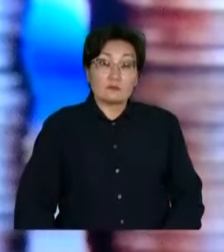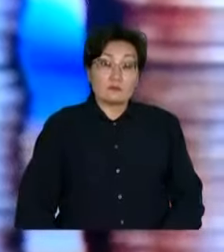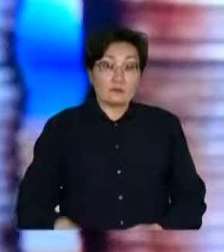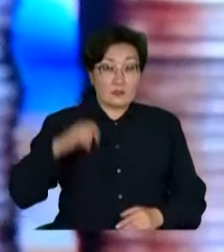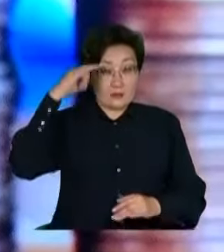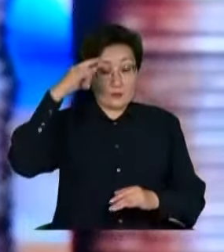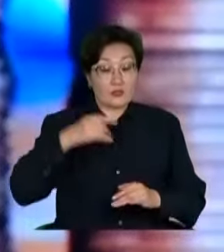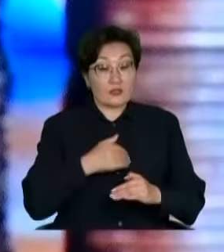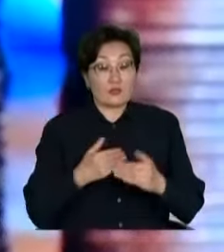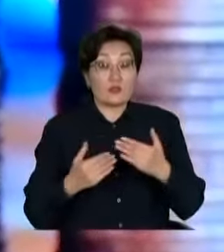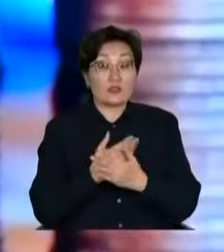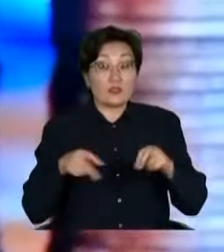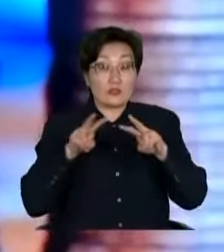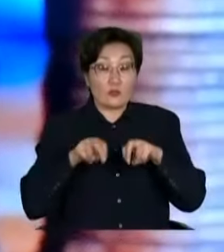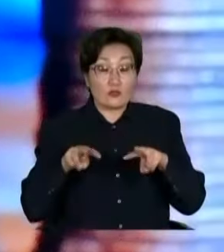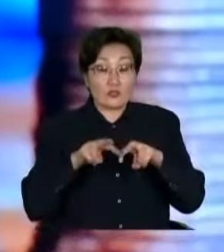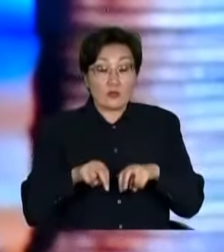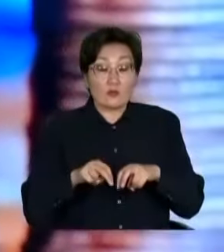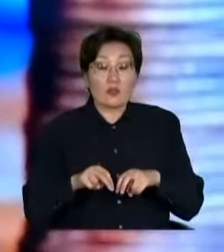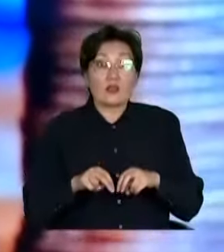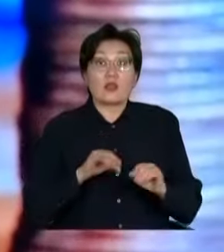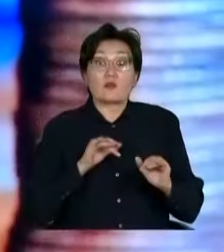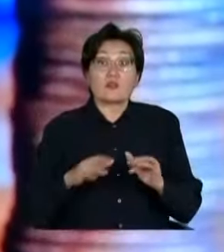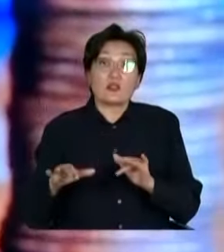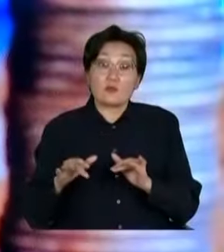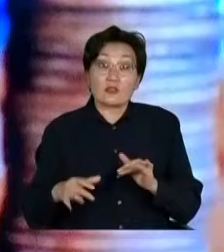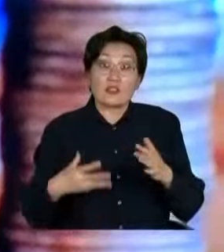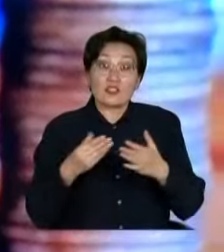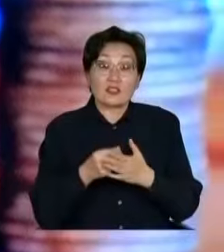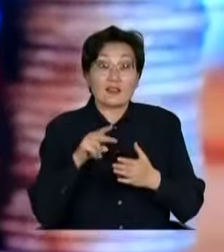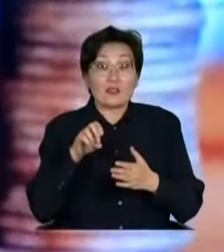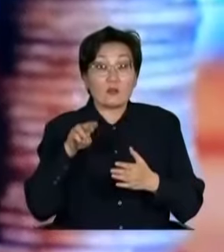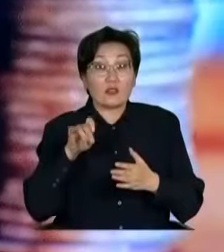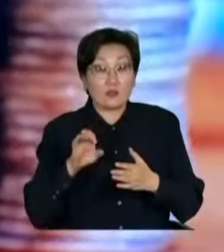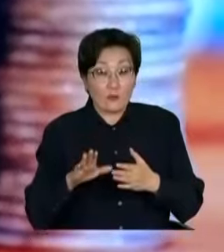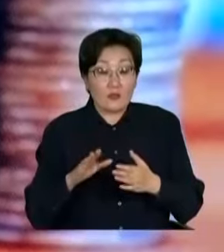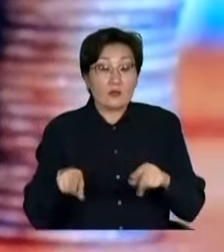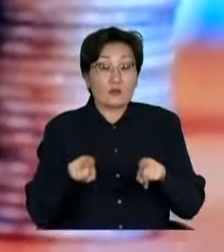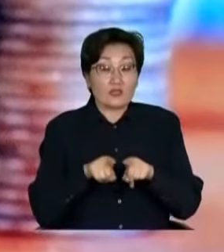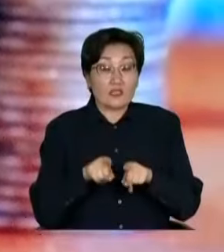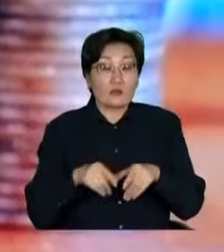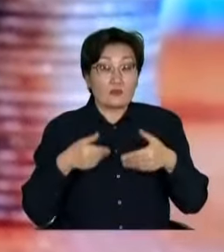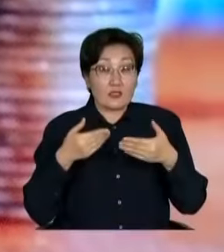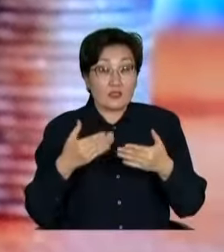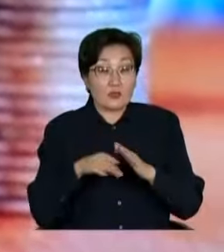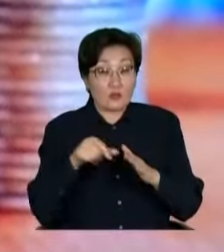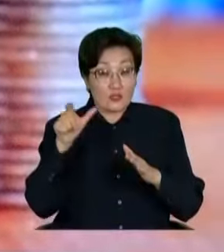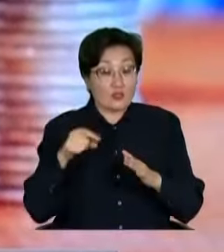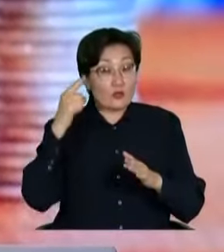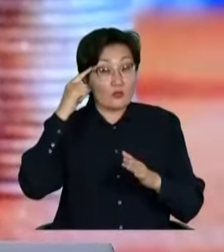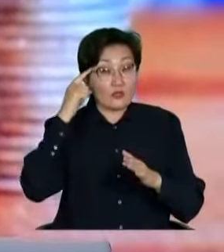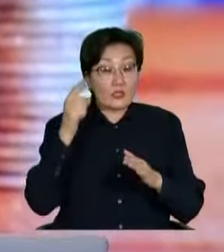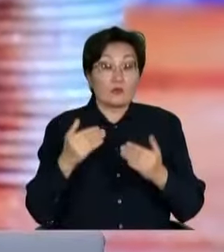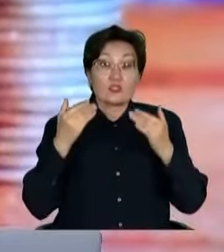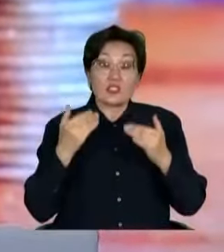в Казахстане хотят пересмотреть механизм начисления алиментов с такой инициативой ранее выступила сенатор Жанна Асанова Она считает